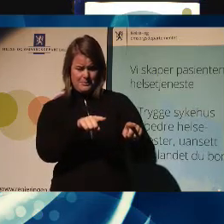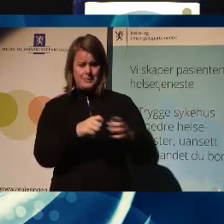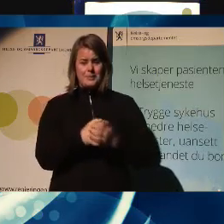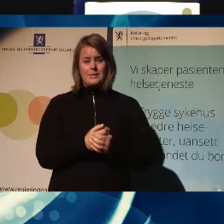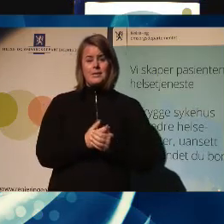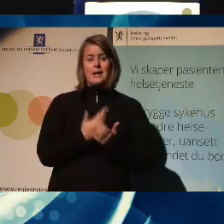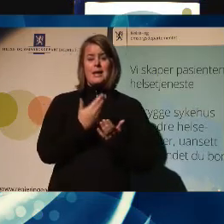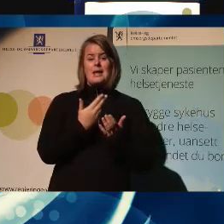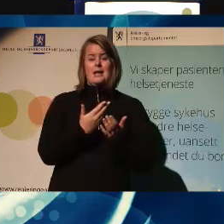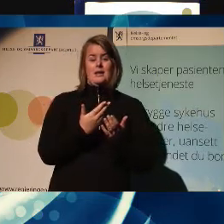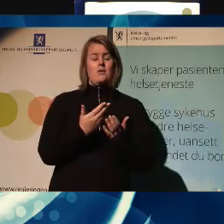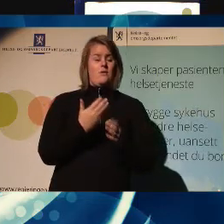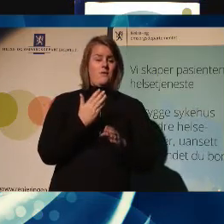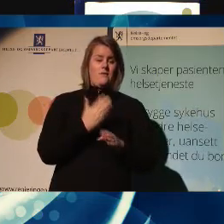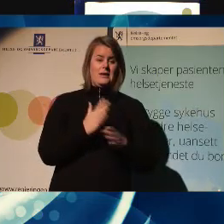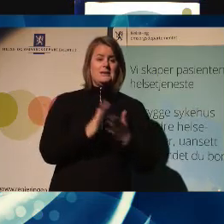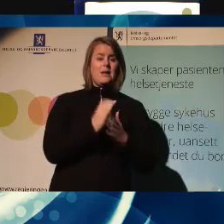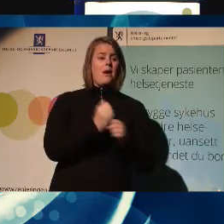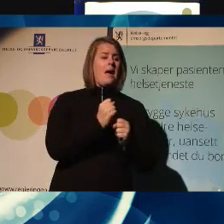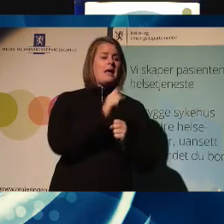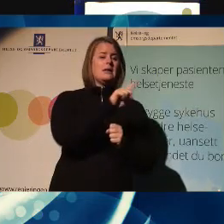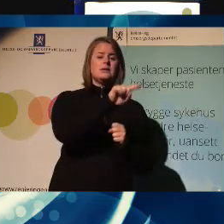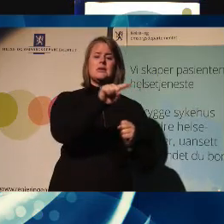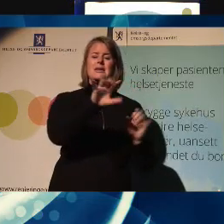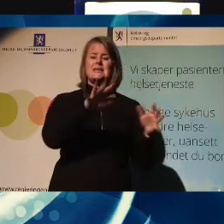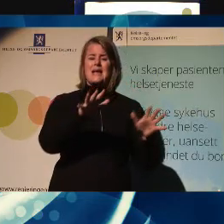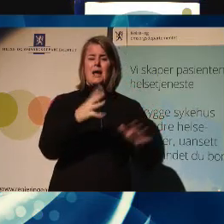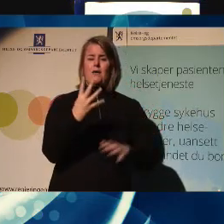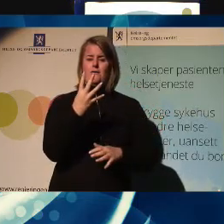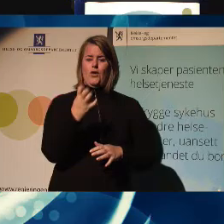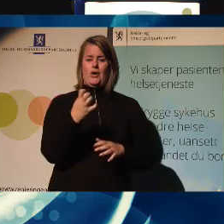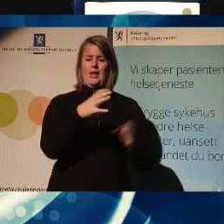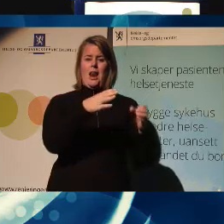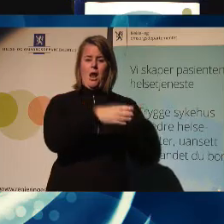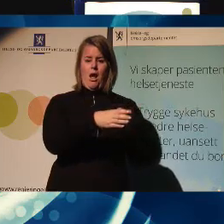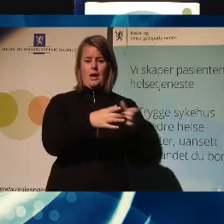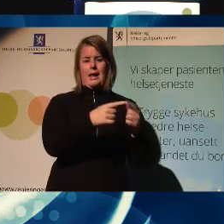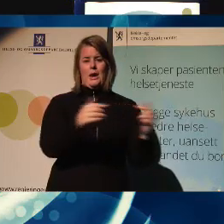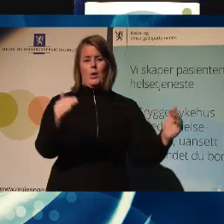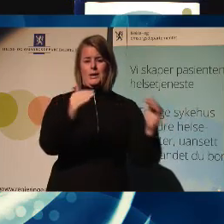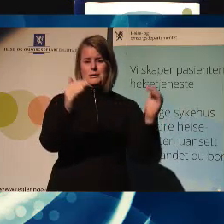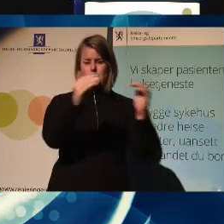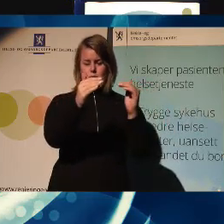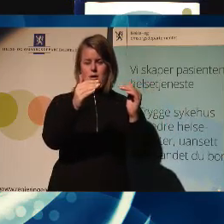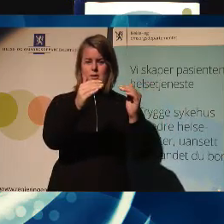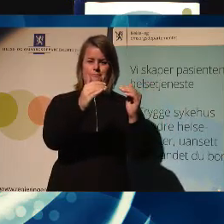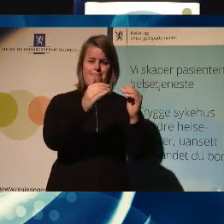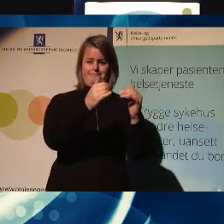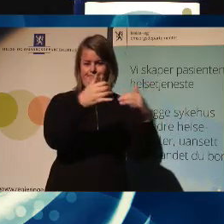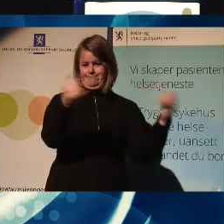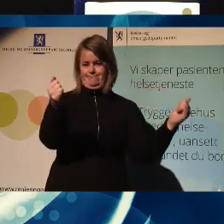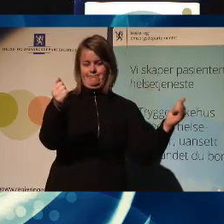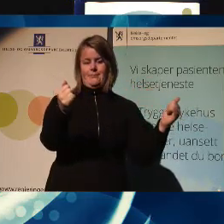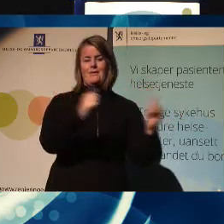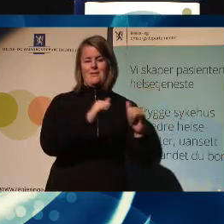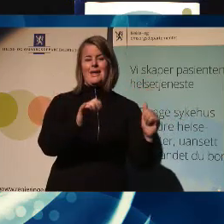etablert samarbeid med ca. 40 lag og organisasjoner og andre som